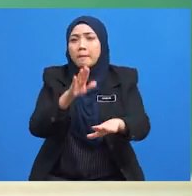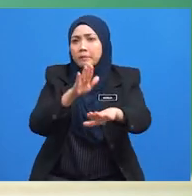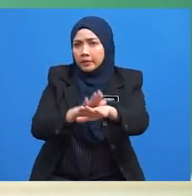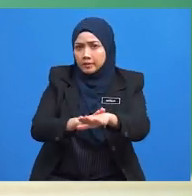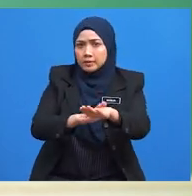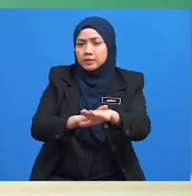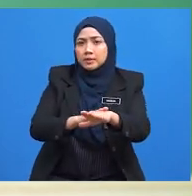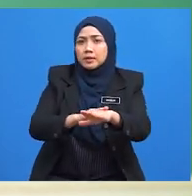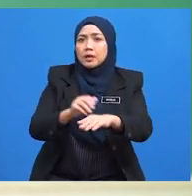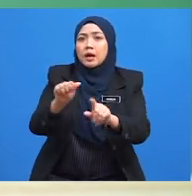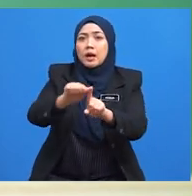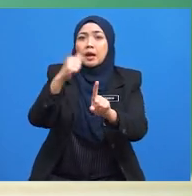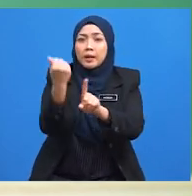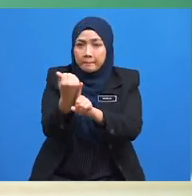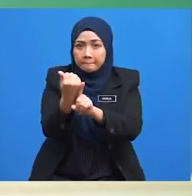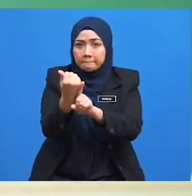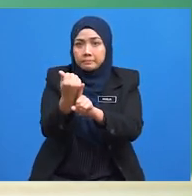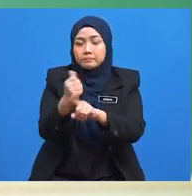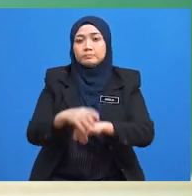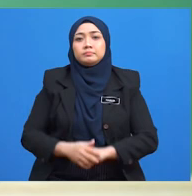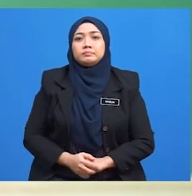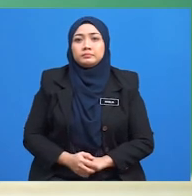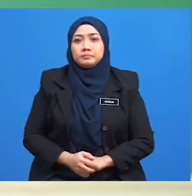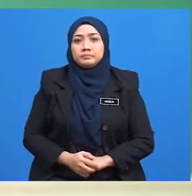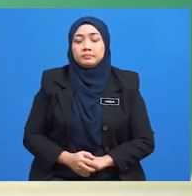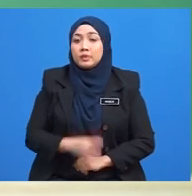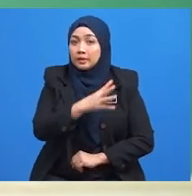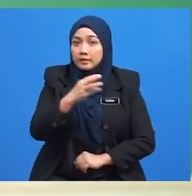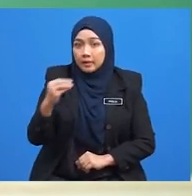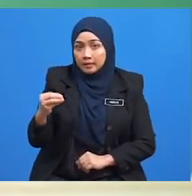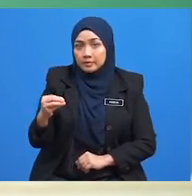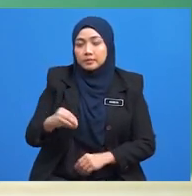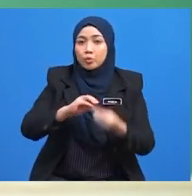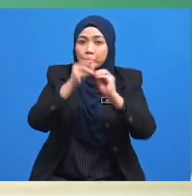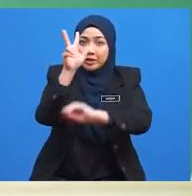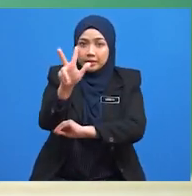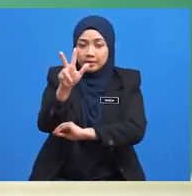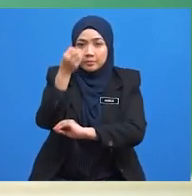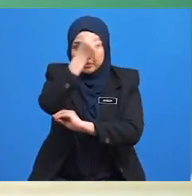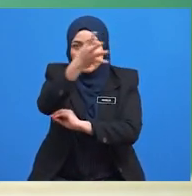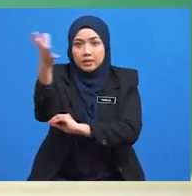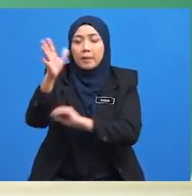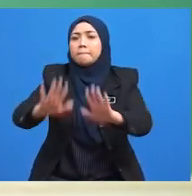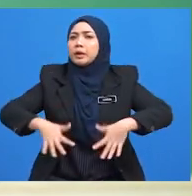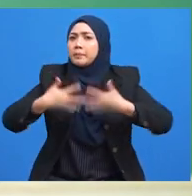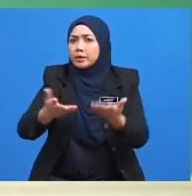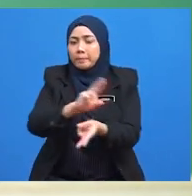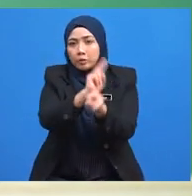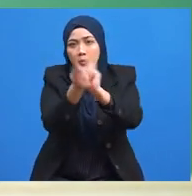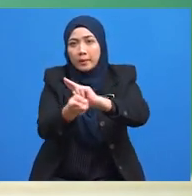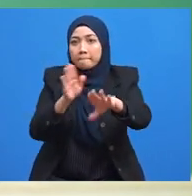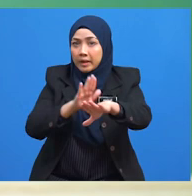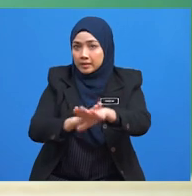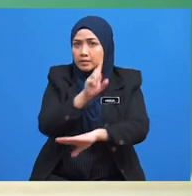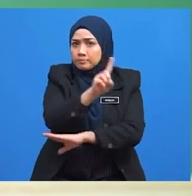alam sekitar fizikal yang lain. Dan ketiga, menjelaskan bagaimana perubahan pada